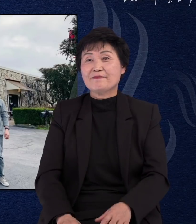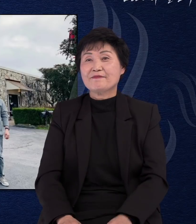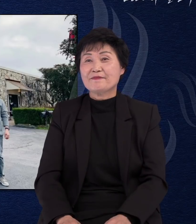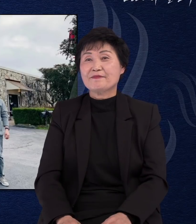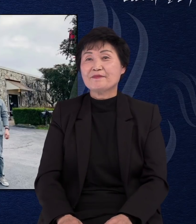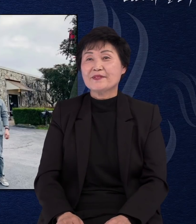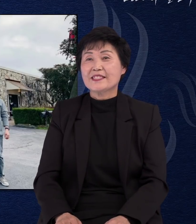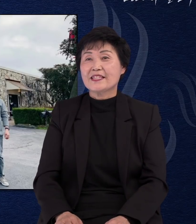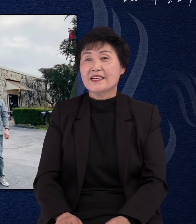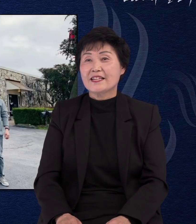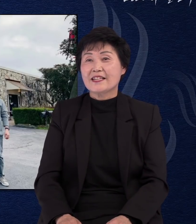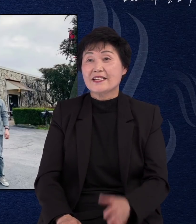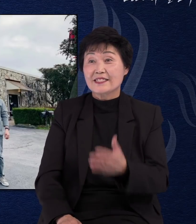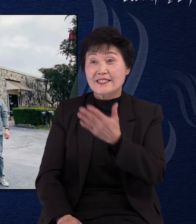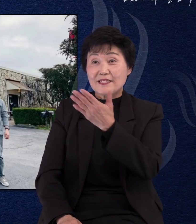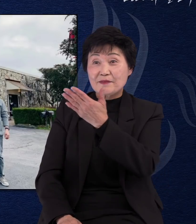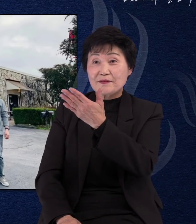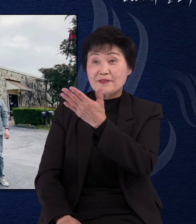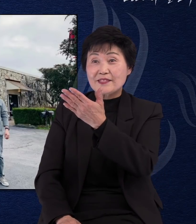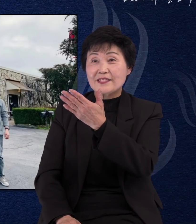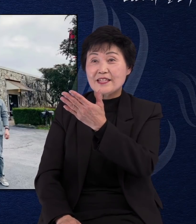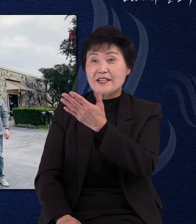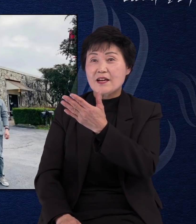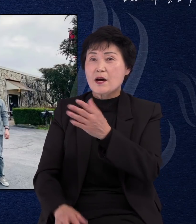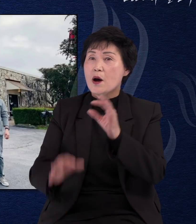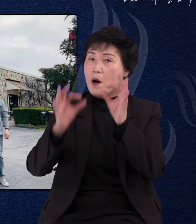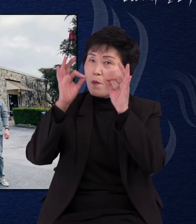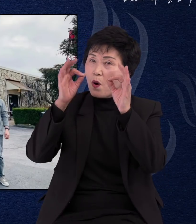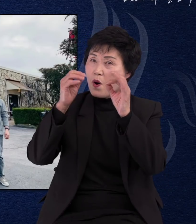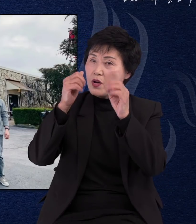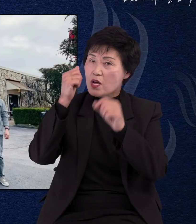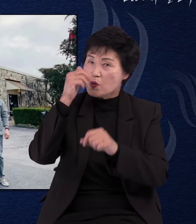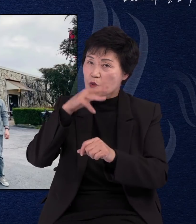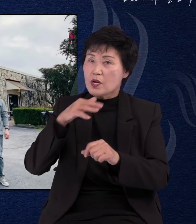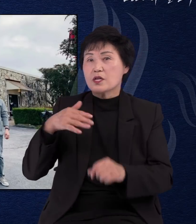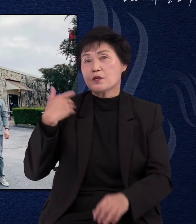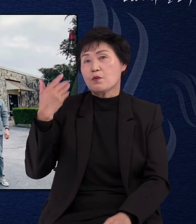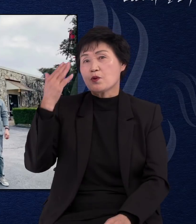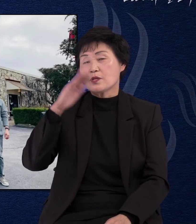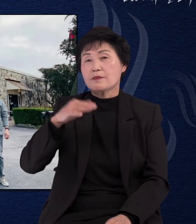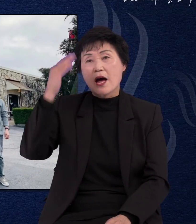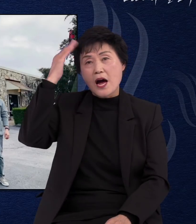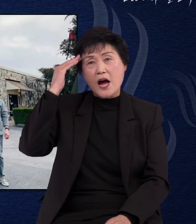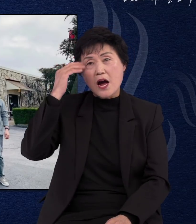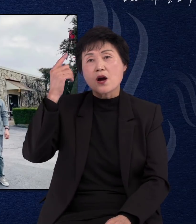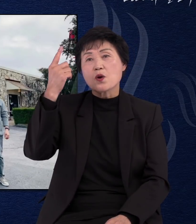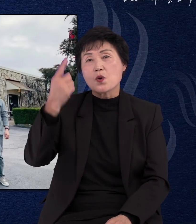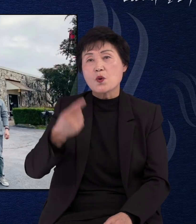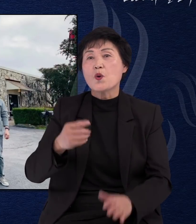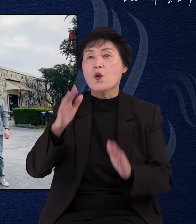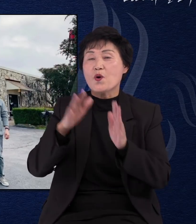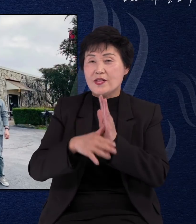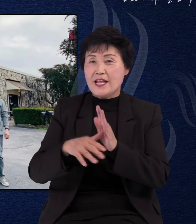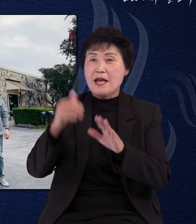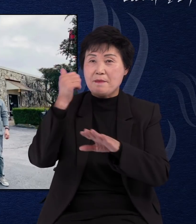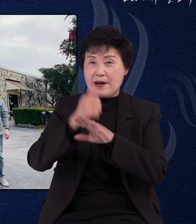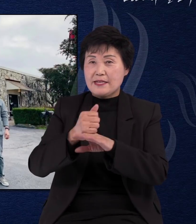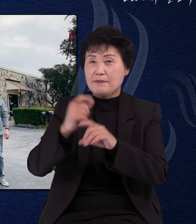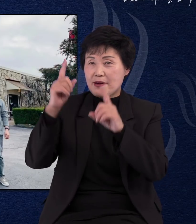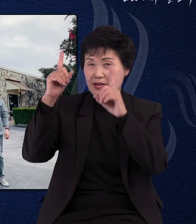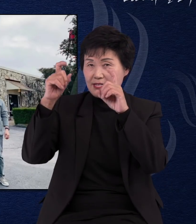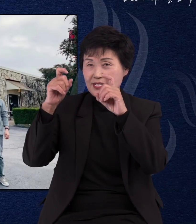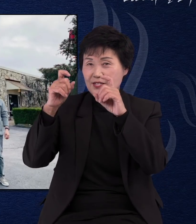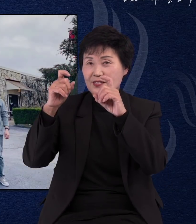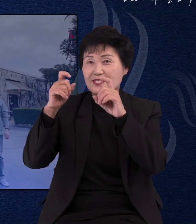참 보기에는 초라할지 모르지만 제가 한국으로 떠나올 때 마지막으로 찍고 간 건데 성도님들이